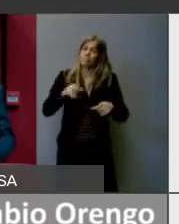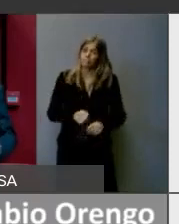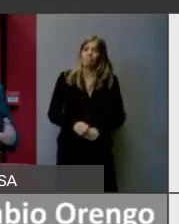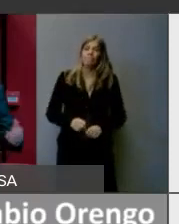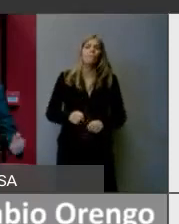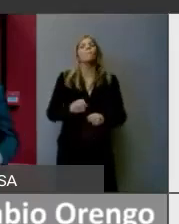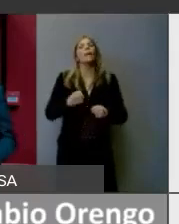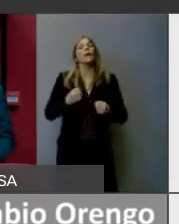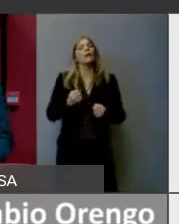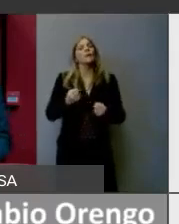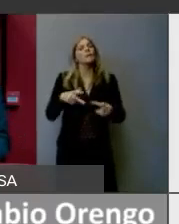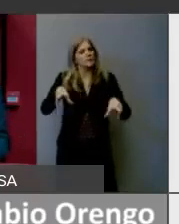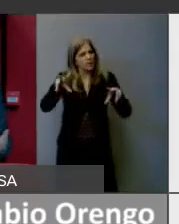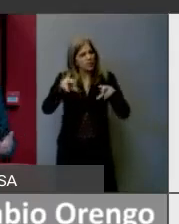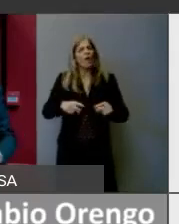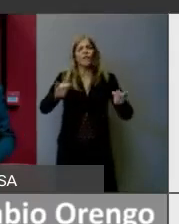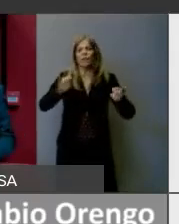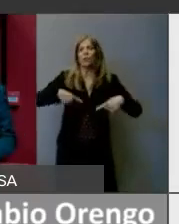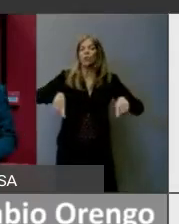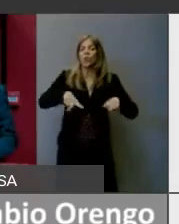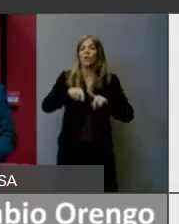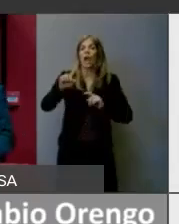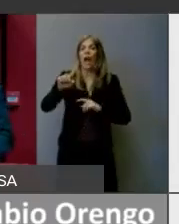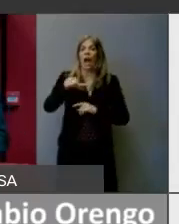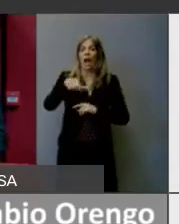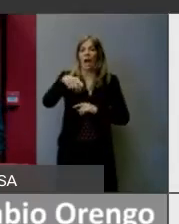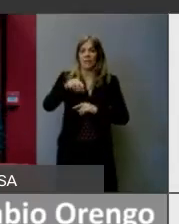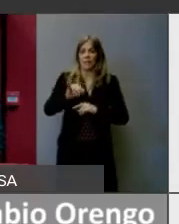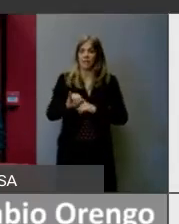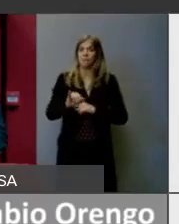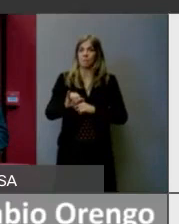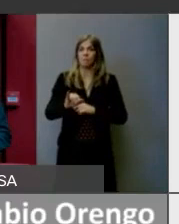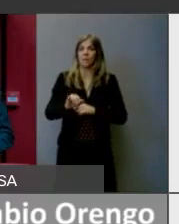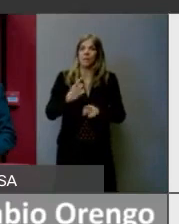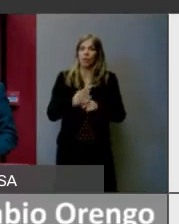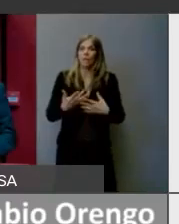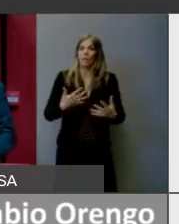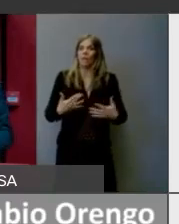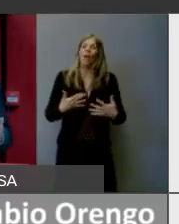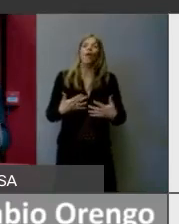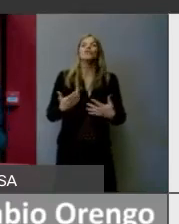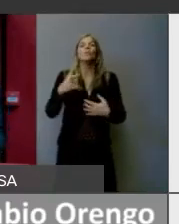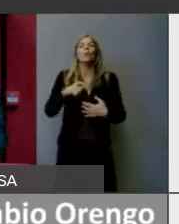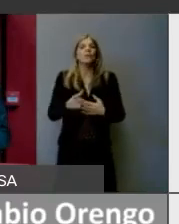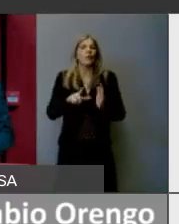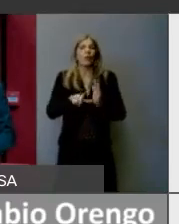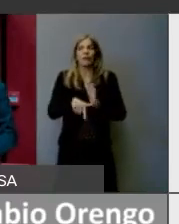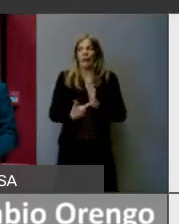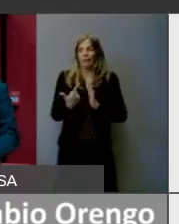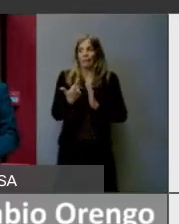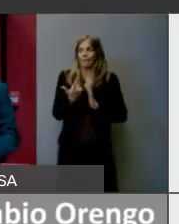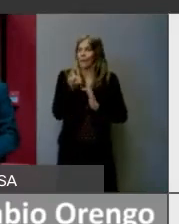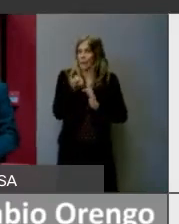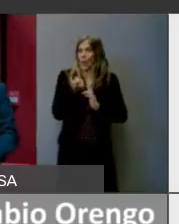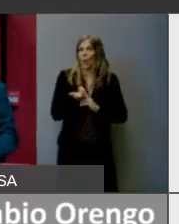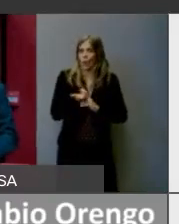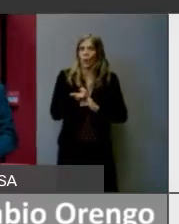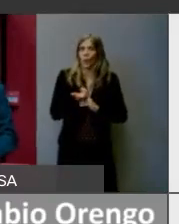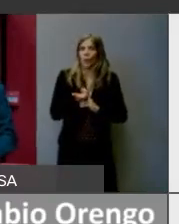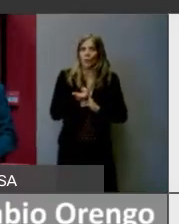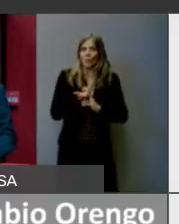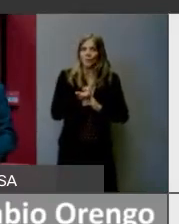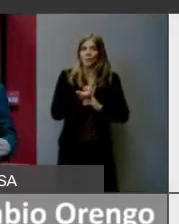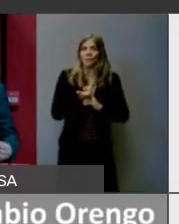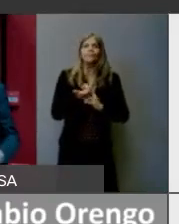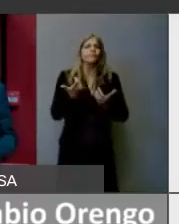con ASPI, una commissione consigliare, ci dobbiamo naturalmente affrettare perché non abbiamo più molto tempo davanti, perché credo che possa